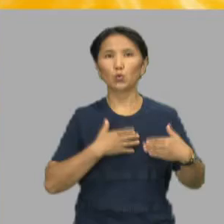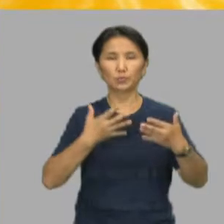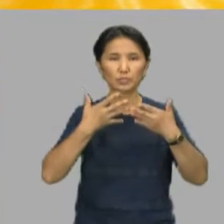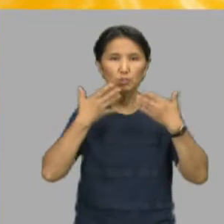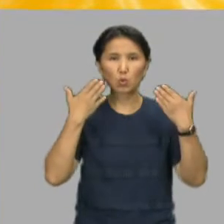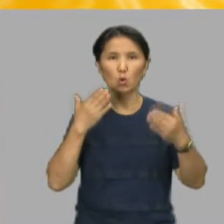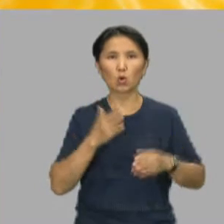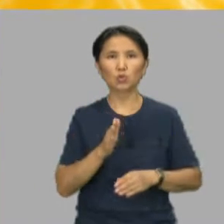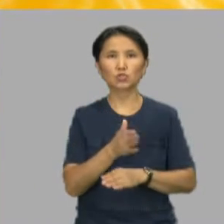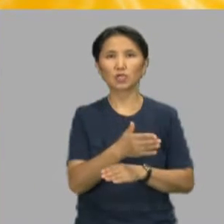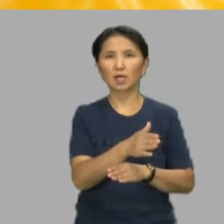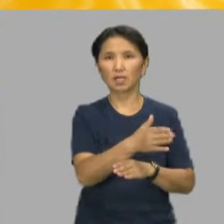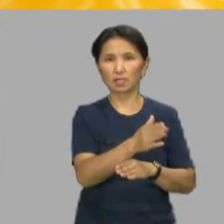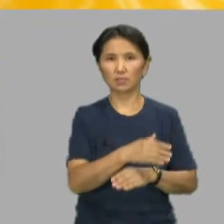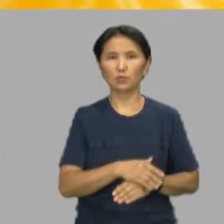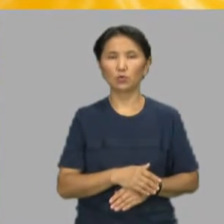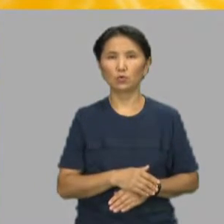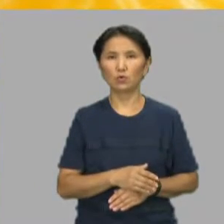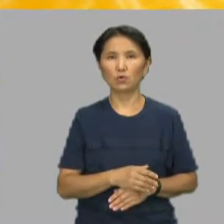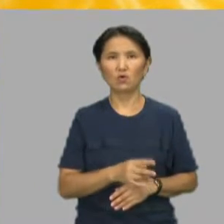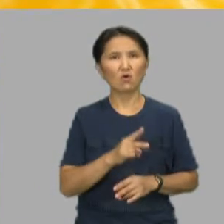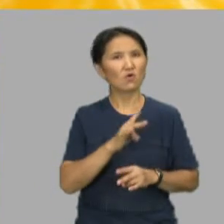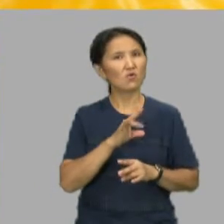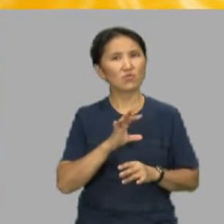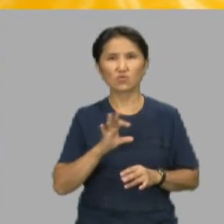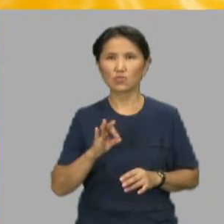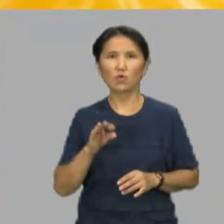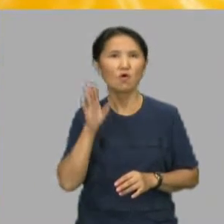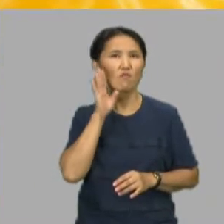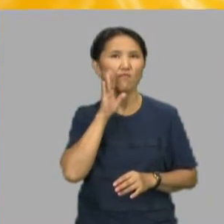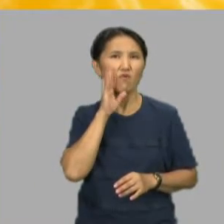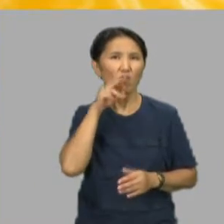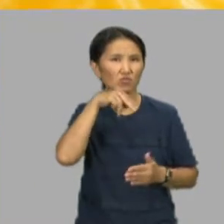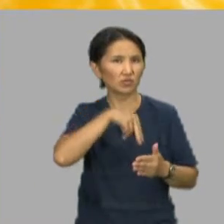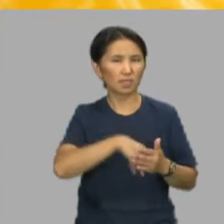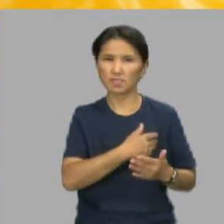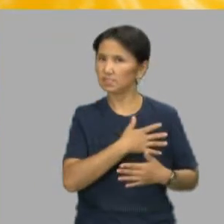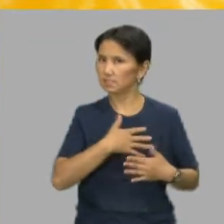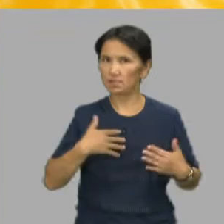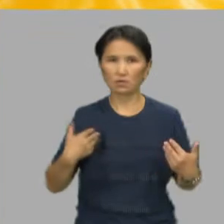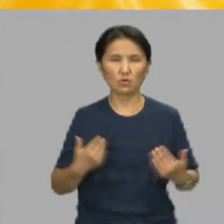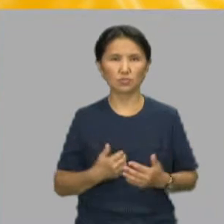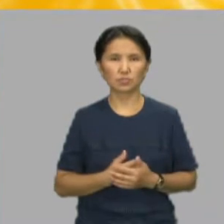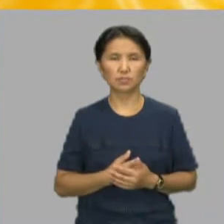Любит кошка рыбку, но в воду лезть не хочет.